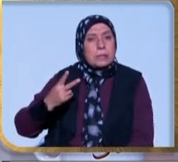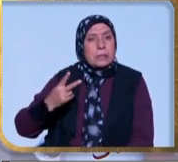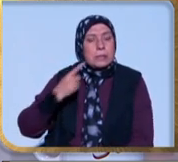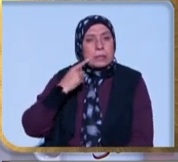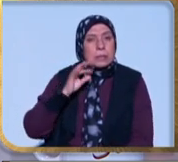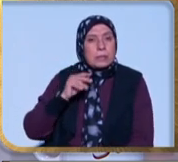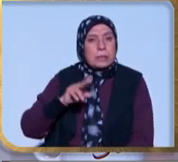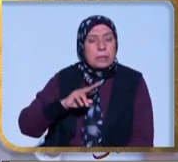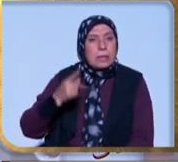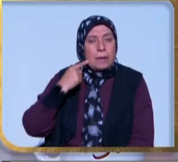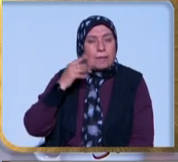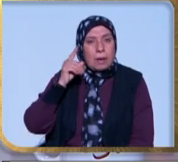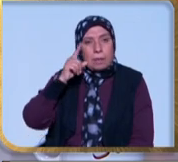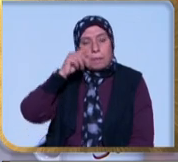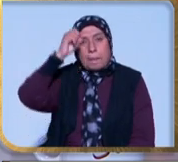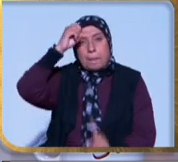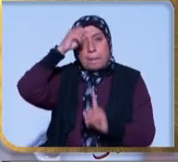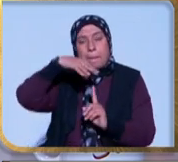ابتلاهم سبحانه وتعالى